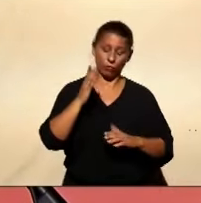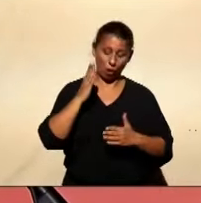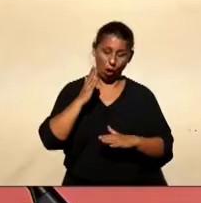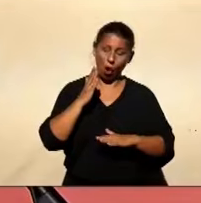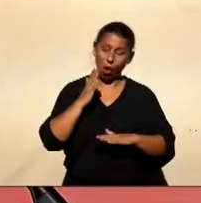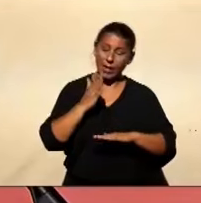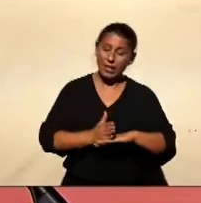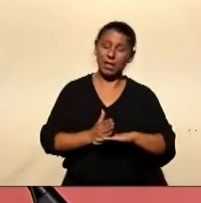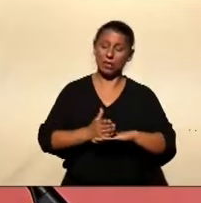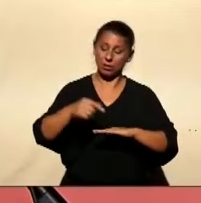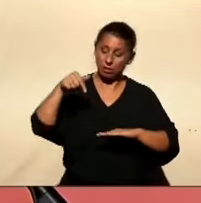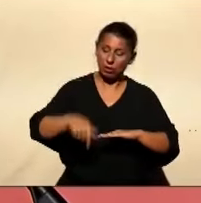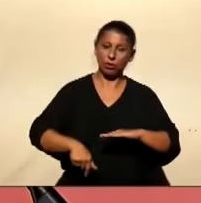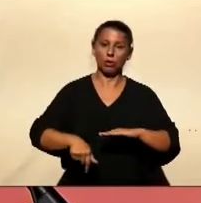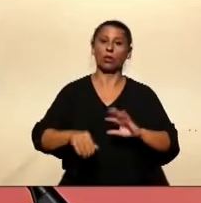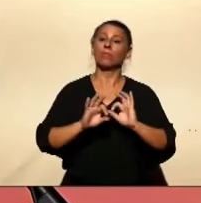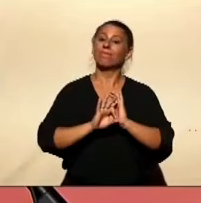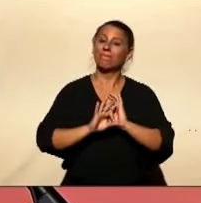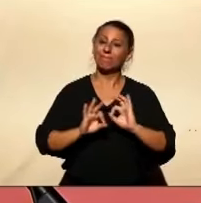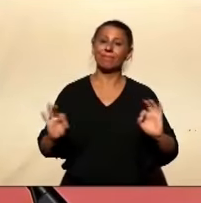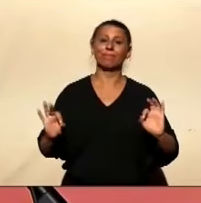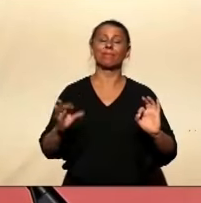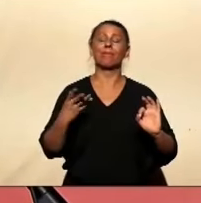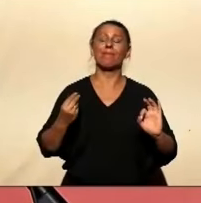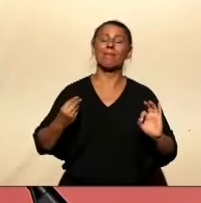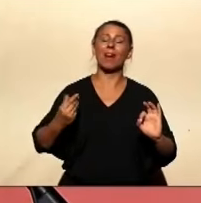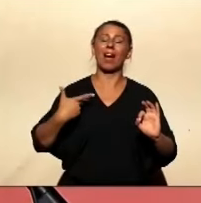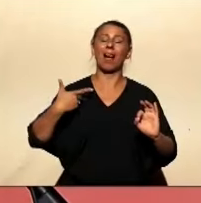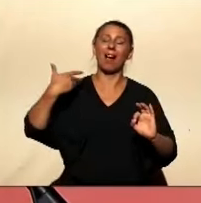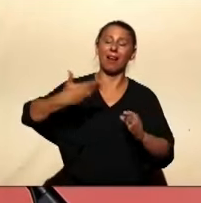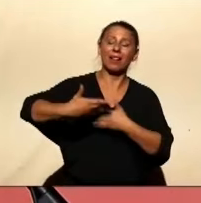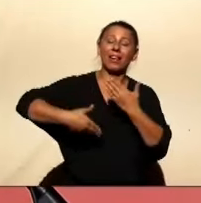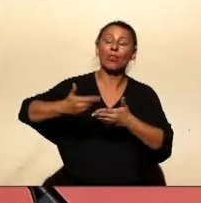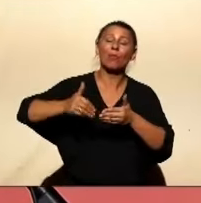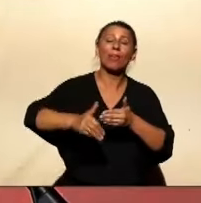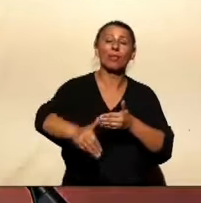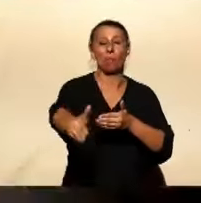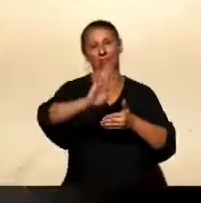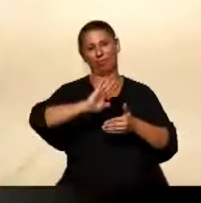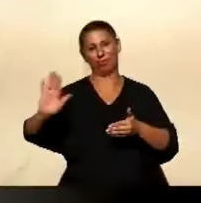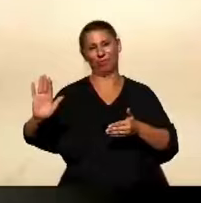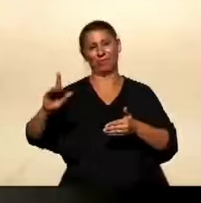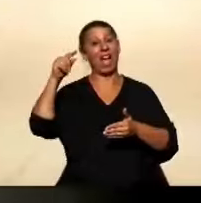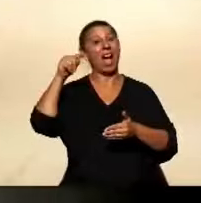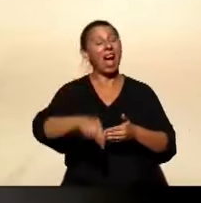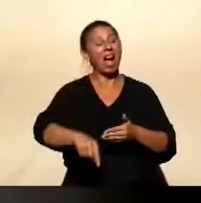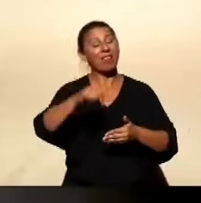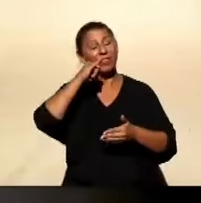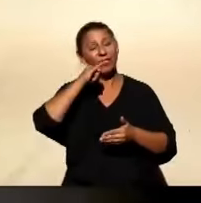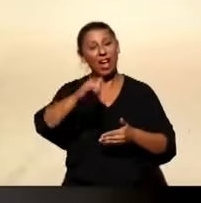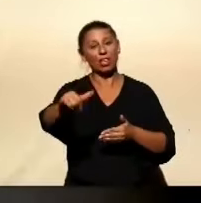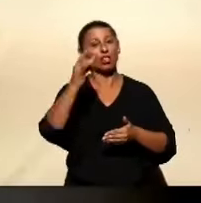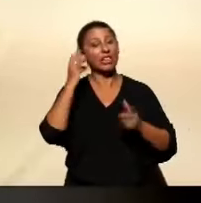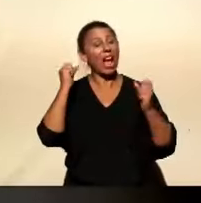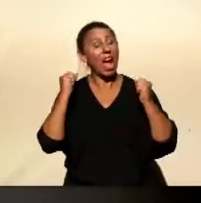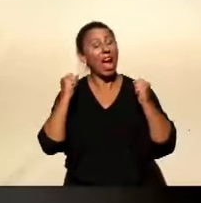το παρόν και ανεκτίμητη παρακαταθήκη για το μέλλον. Αυτή η διαχρονική αντοχή